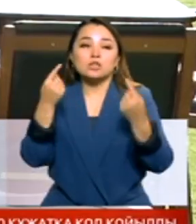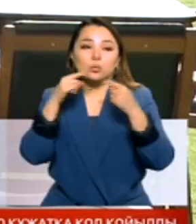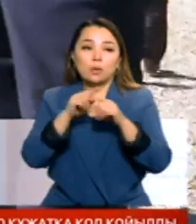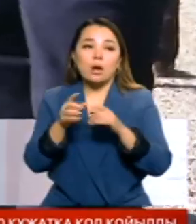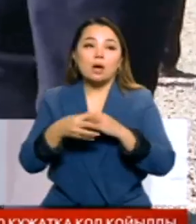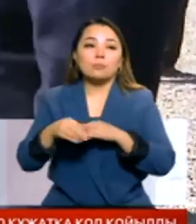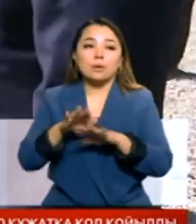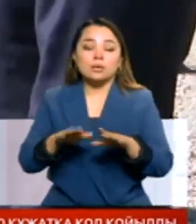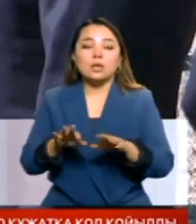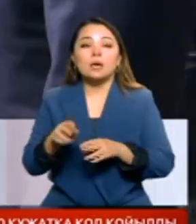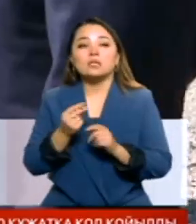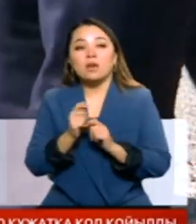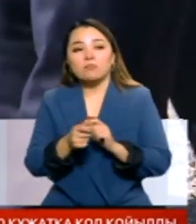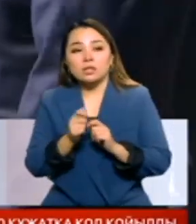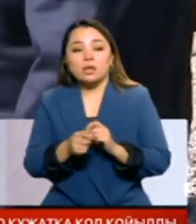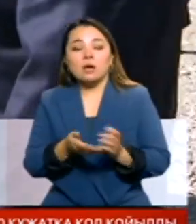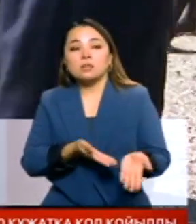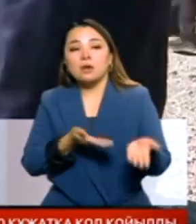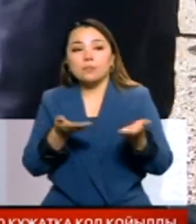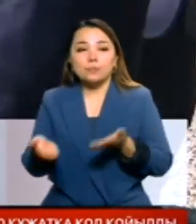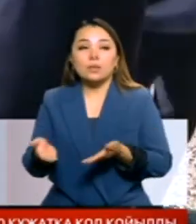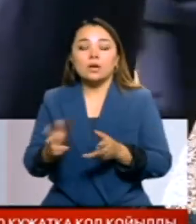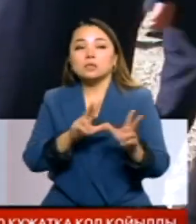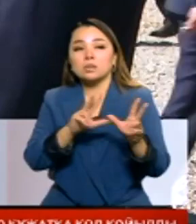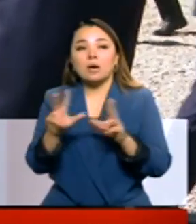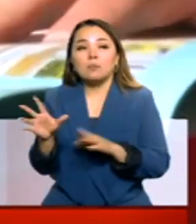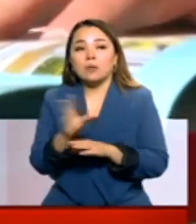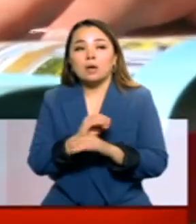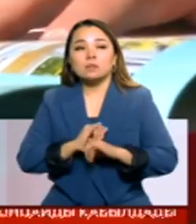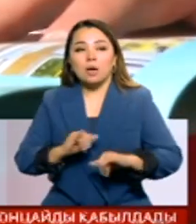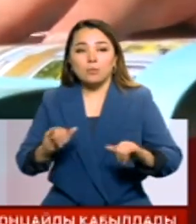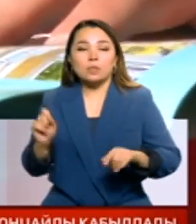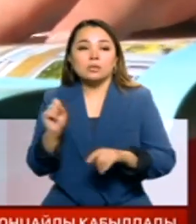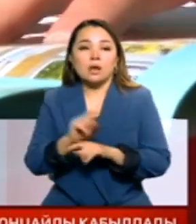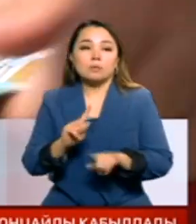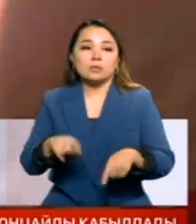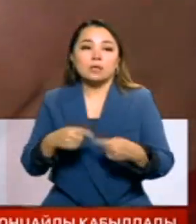индустриалды аймаққа инвесторларды тартып, жиһаз кластерін дамытуды